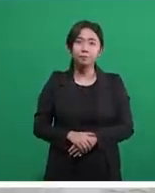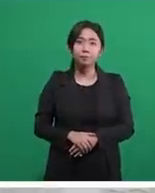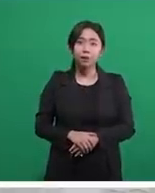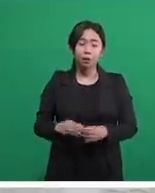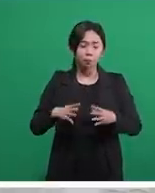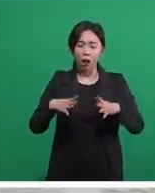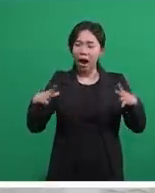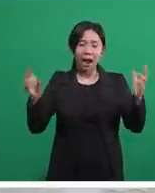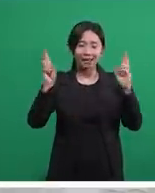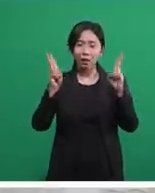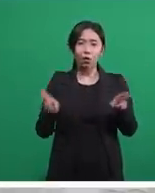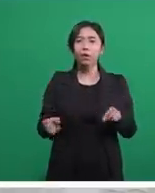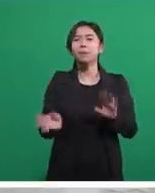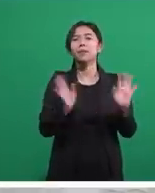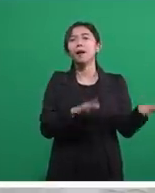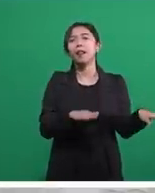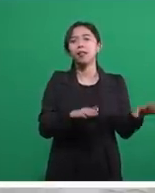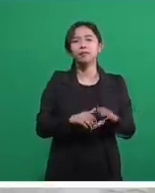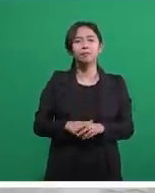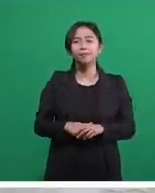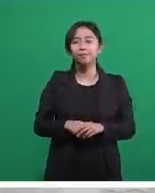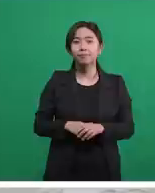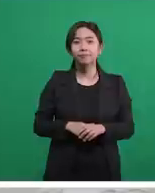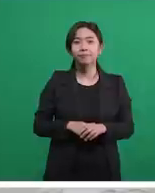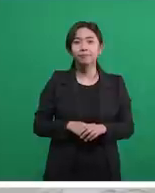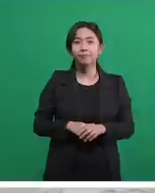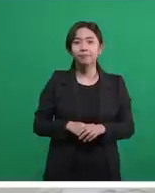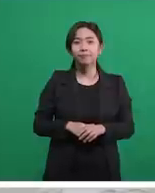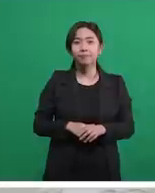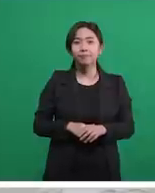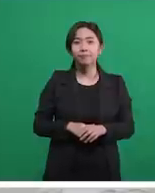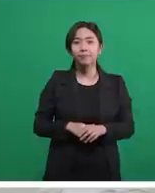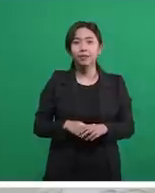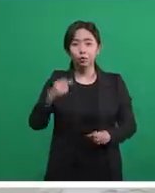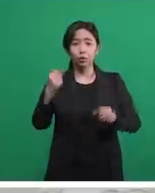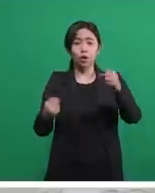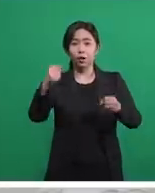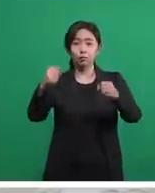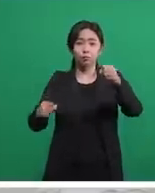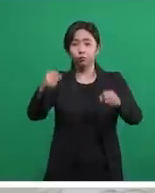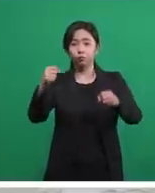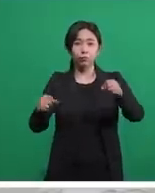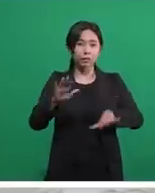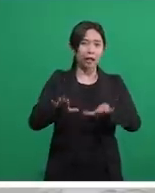Ratusan orang masih meninggal dunia. Perjalanan keluar kota masih sangat berisiko.